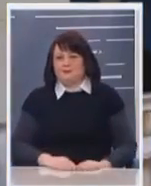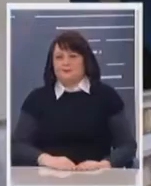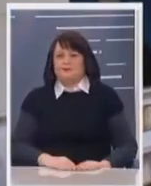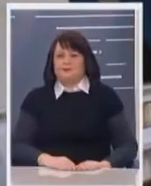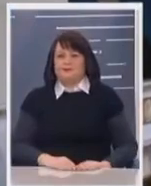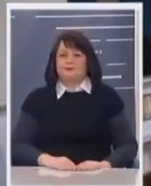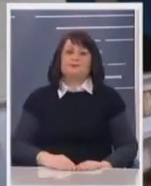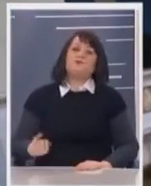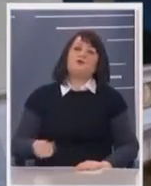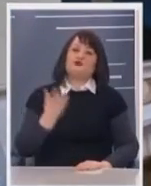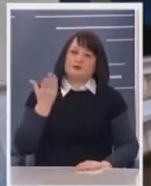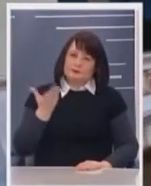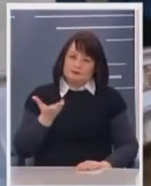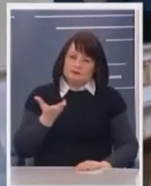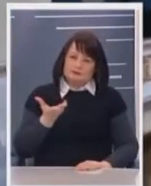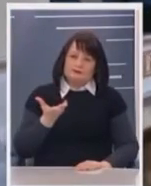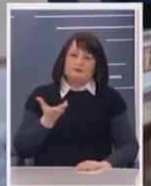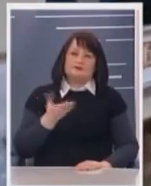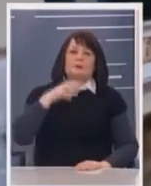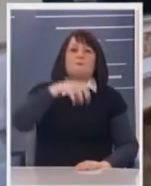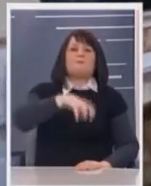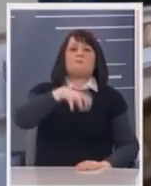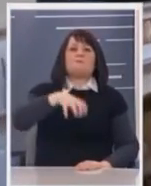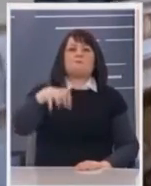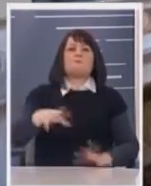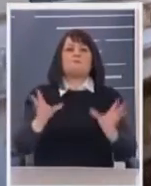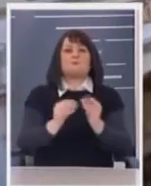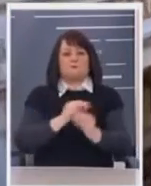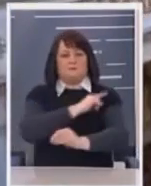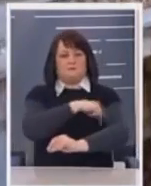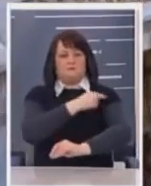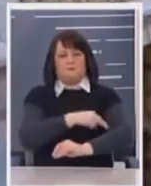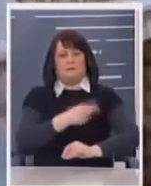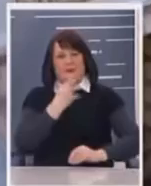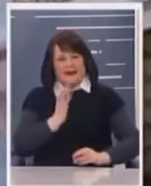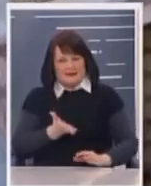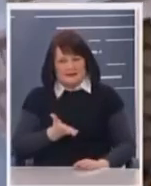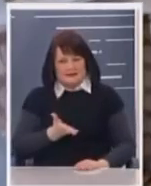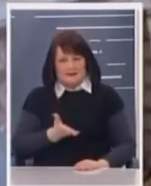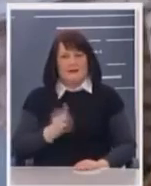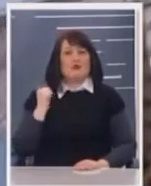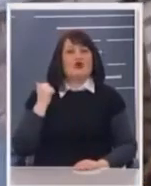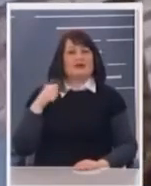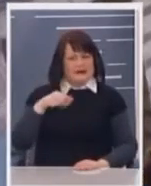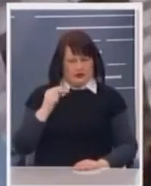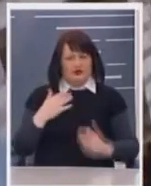τομή, αυτές τις μονάδες πρωτοβάθμιας υγείας είναι που προχθές εδώ στη